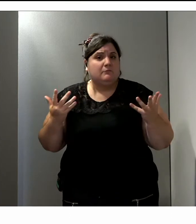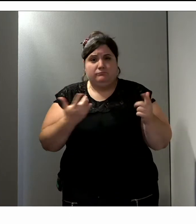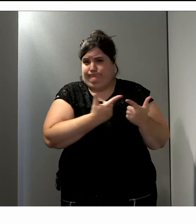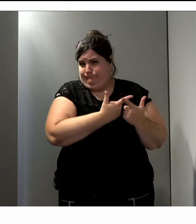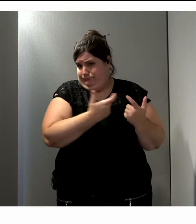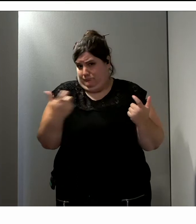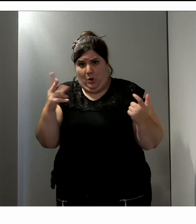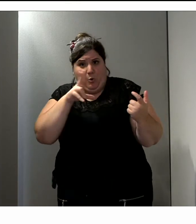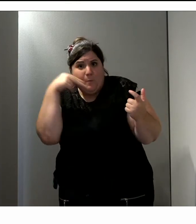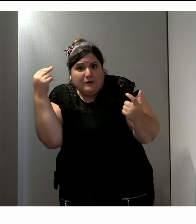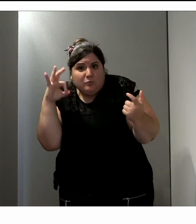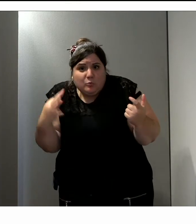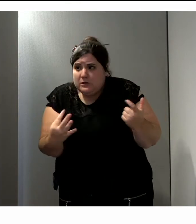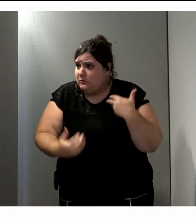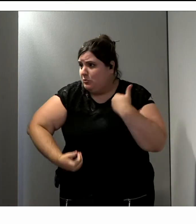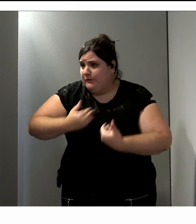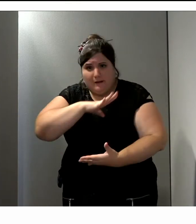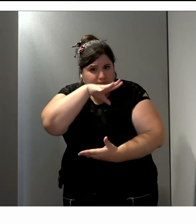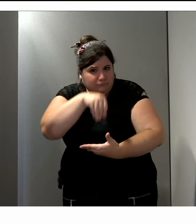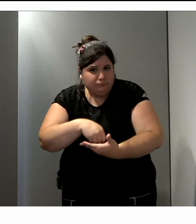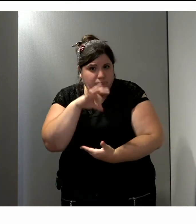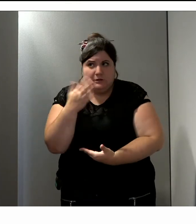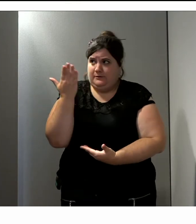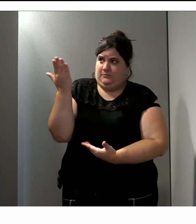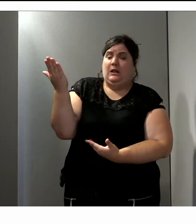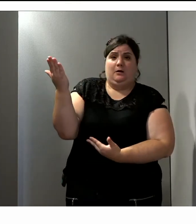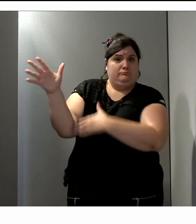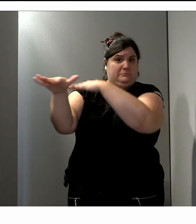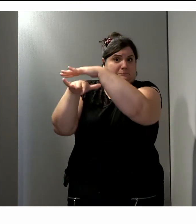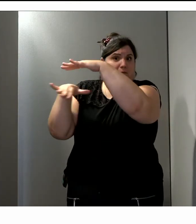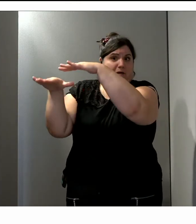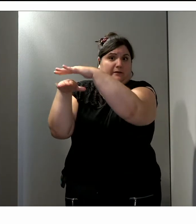diversité humaine et de l'humanité. Ce sont les